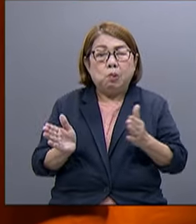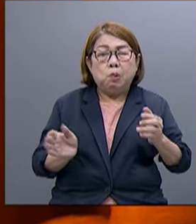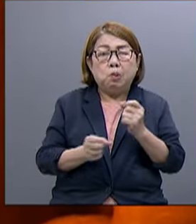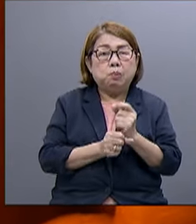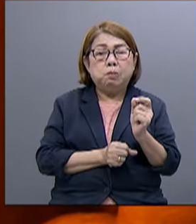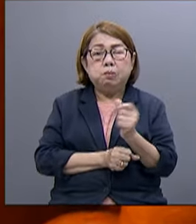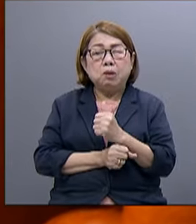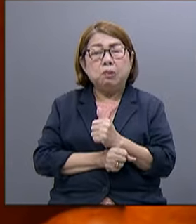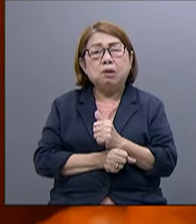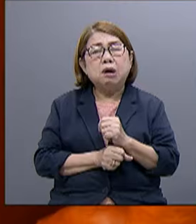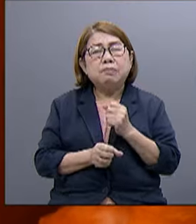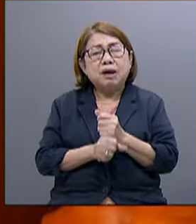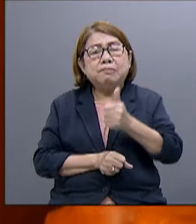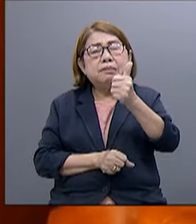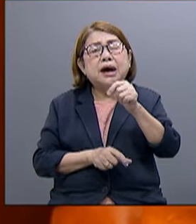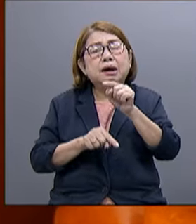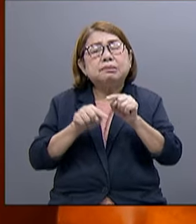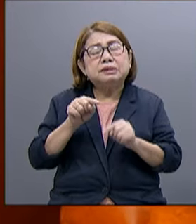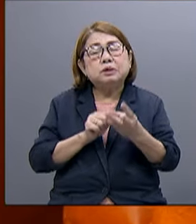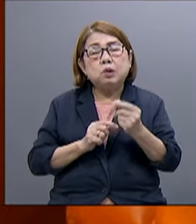ครับประมาณกี่เปอร์เซ็นต์แล้วครับ